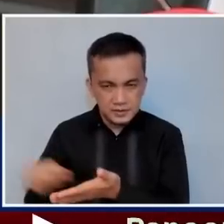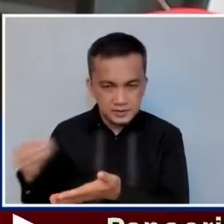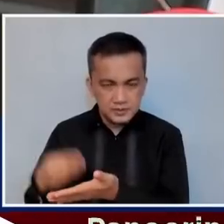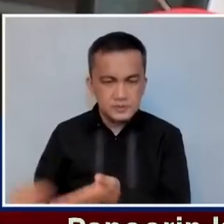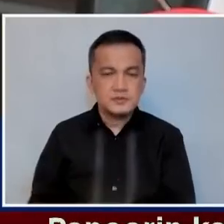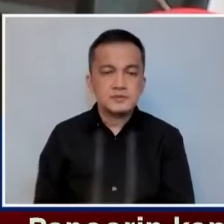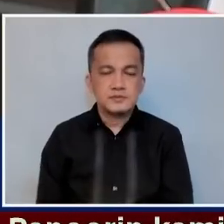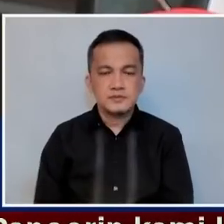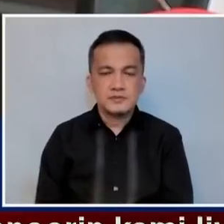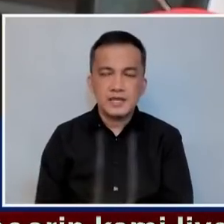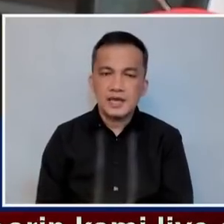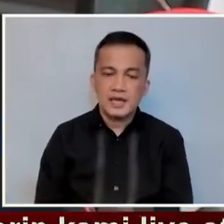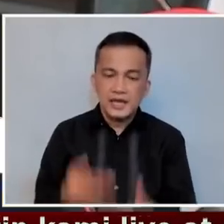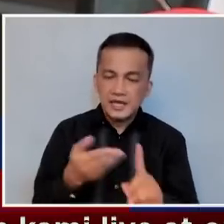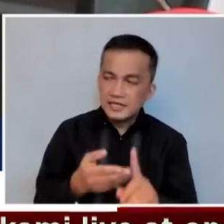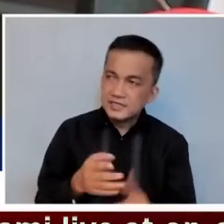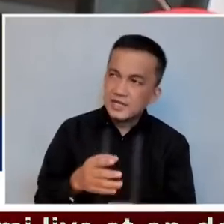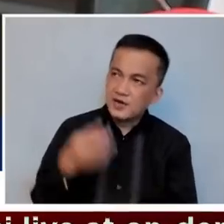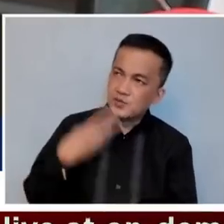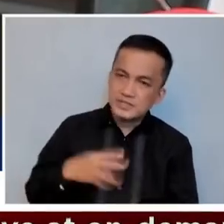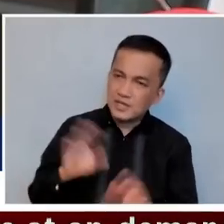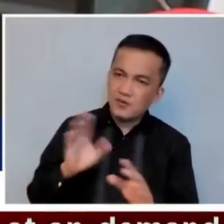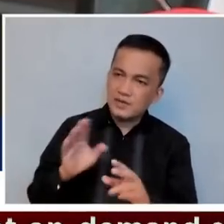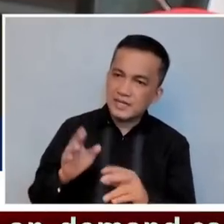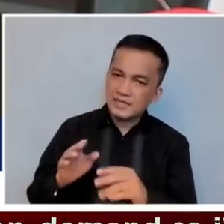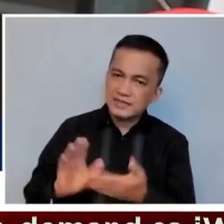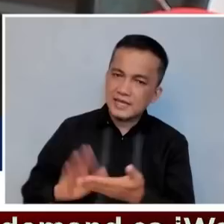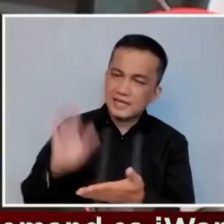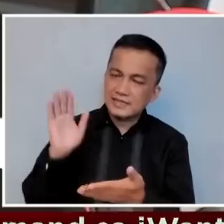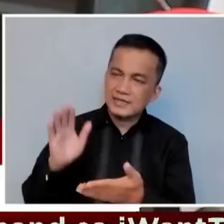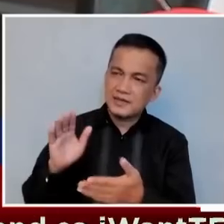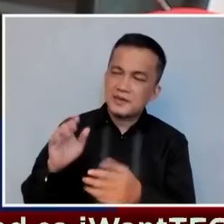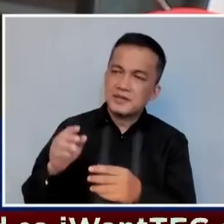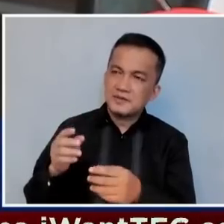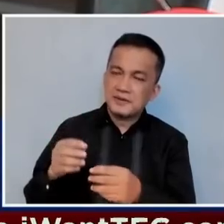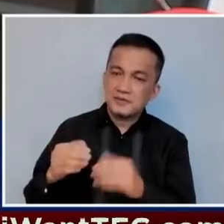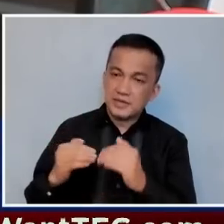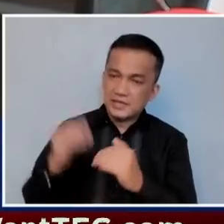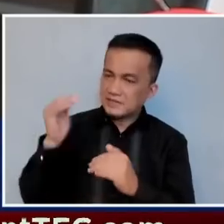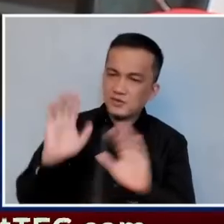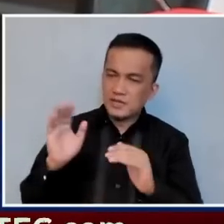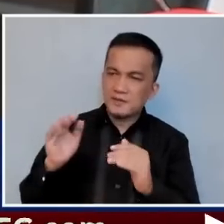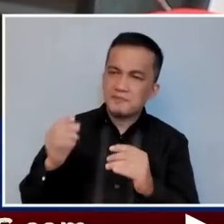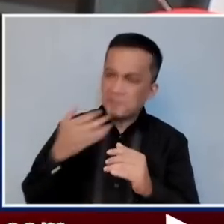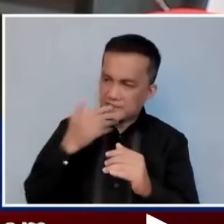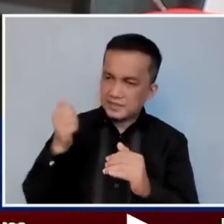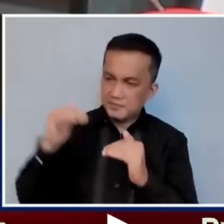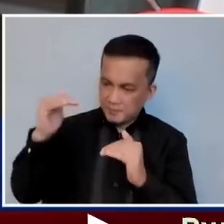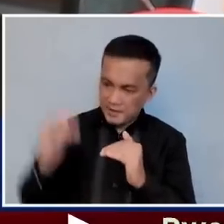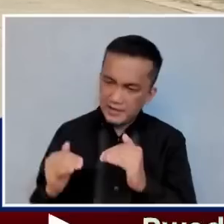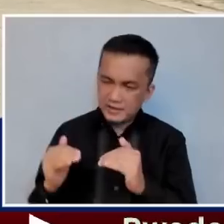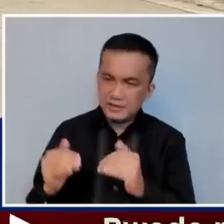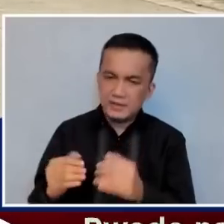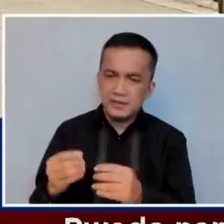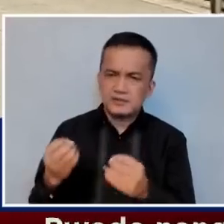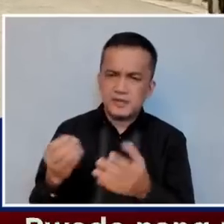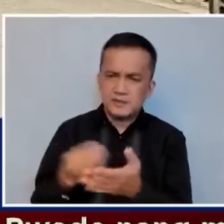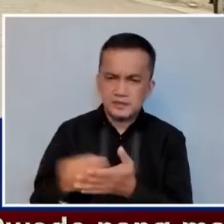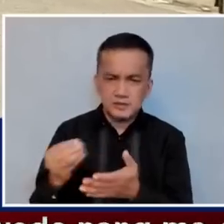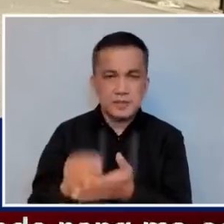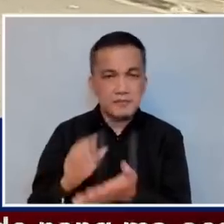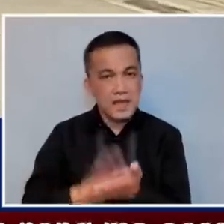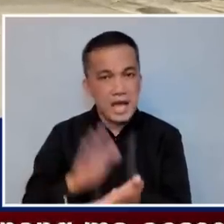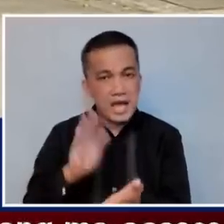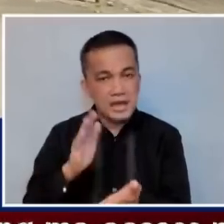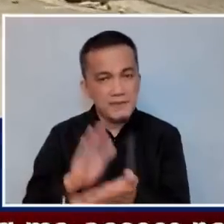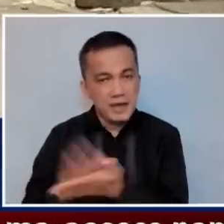lang namin sana wag nang taasan, mas magandang babaan kasi ang daming gastusin ngayon, ang mahal ng bilihin. Pero